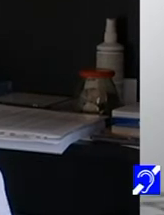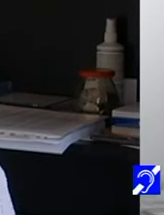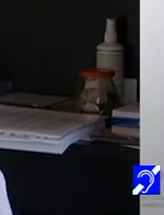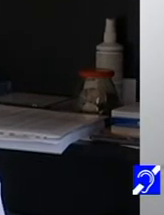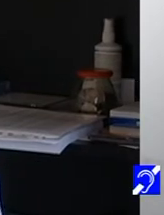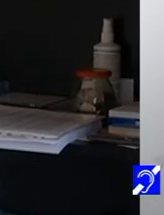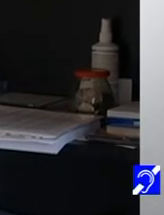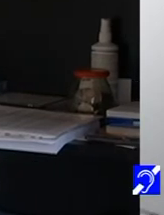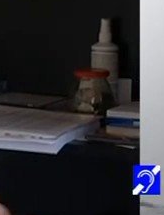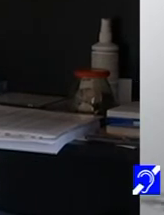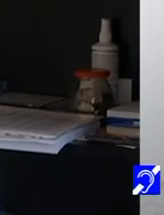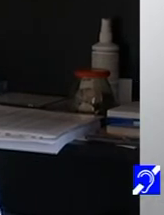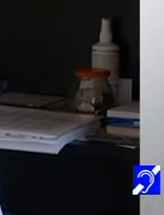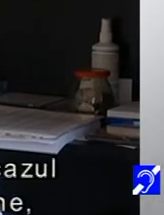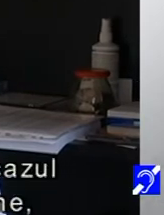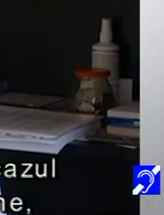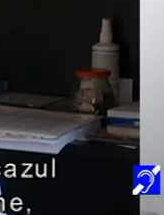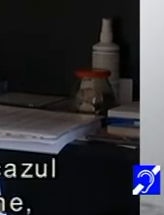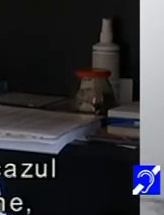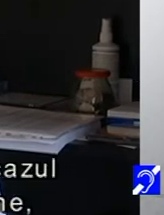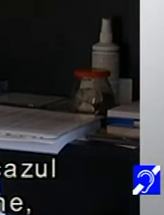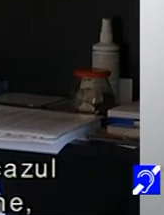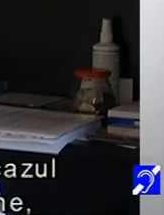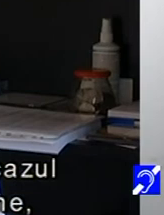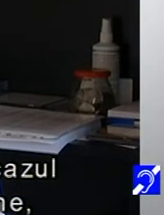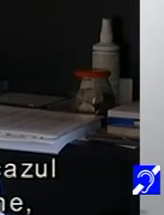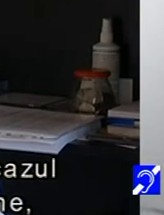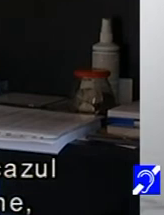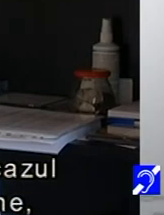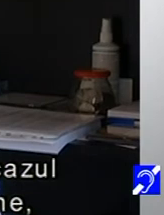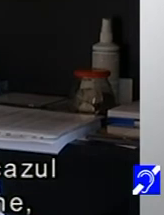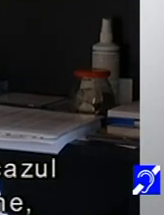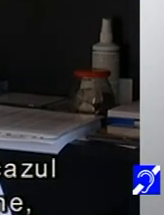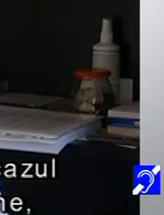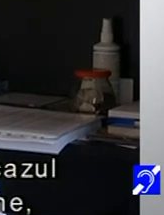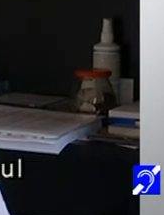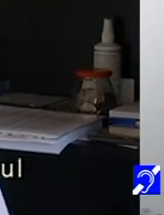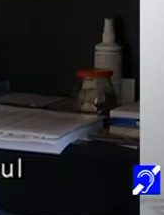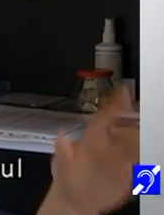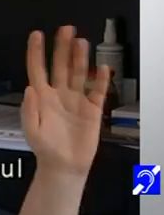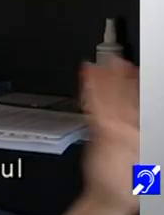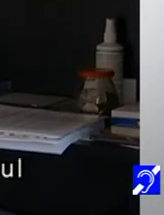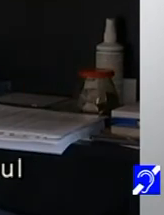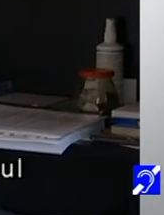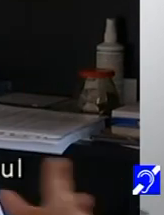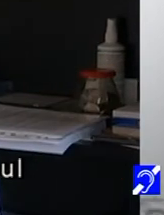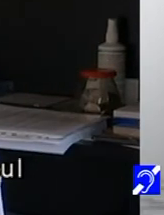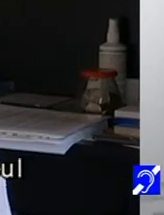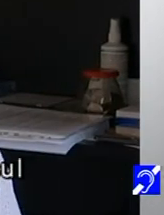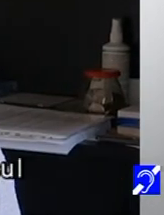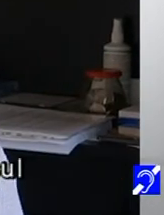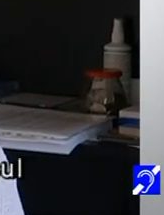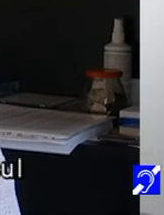dann Beschreibungen, Empfehlungen zu geben. Das haben wir dann mit mehreren Firmen, auch beim Bombardier, mit Office Depot, mit allen